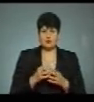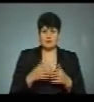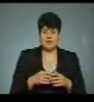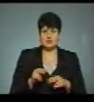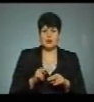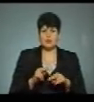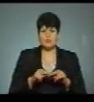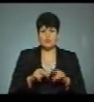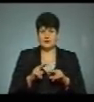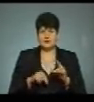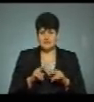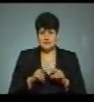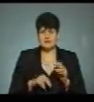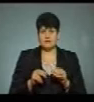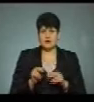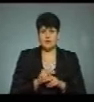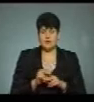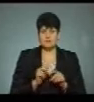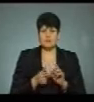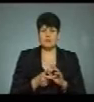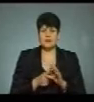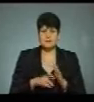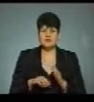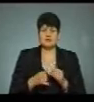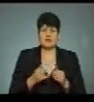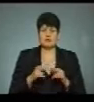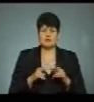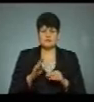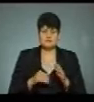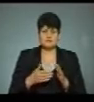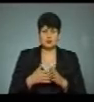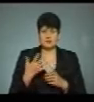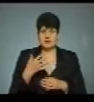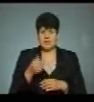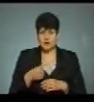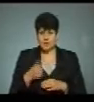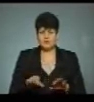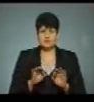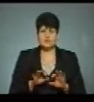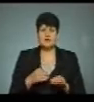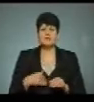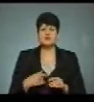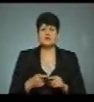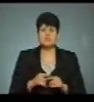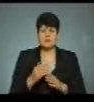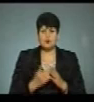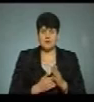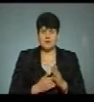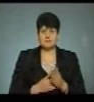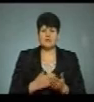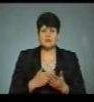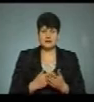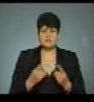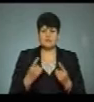ремонт приміщень для виробництва. На суму до 1,5 мільйона гривень терміном до 5 років. Він розповів, навіщо ця програма. Така глобальна